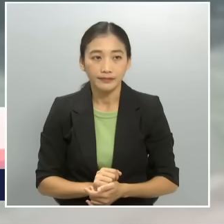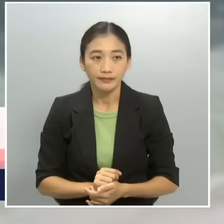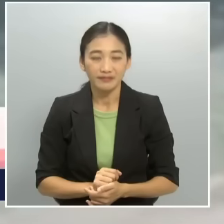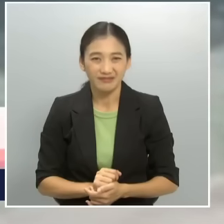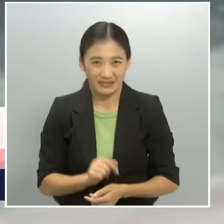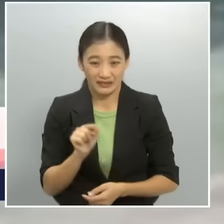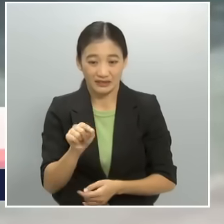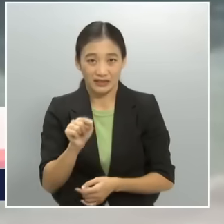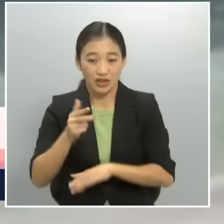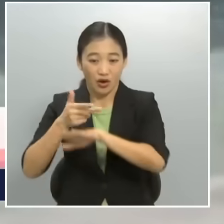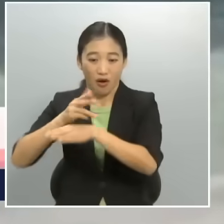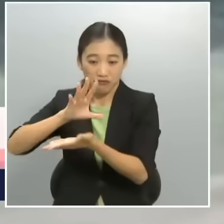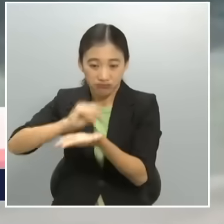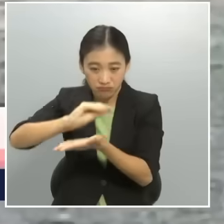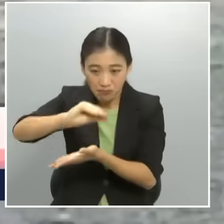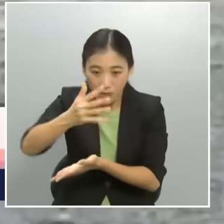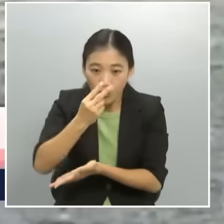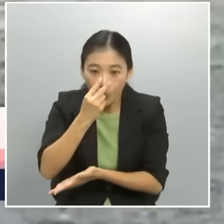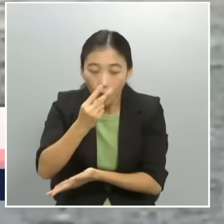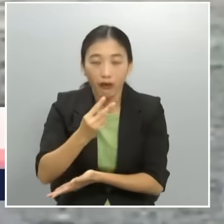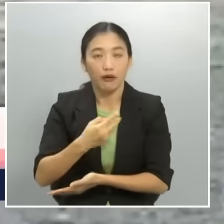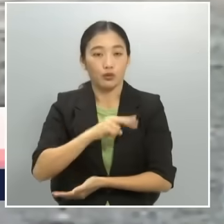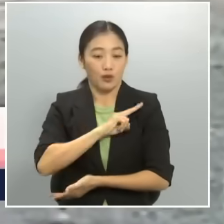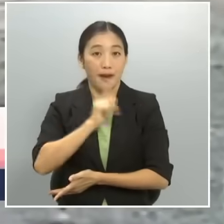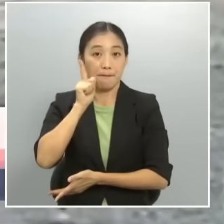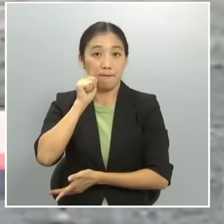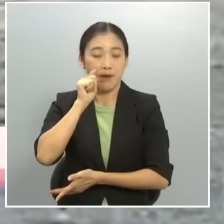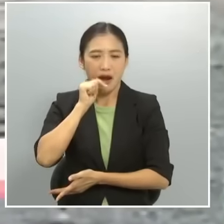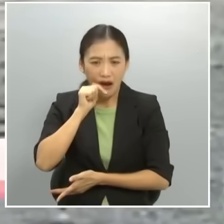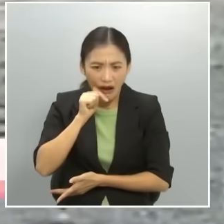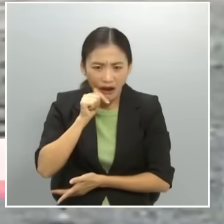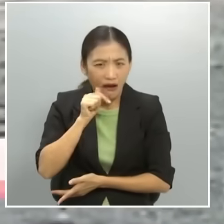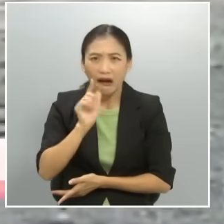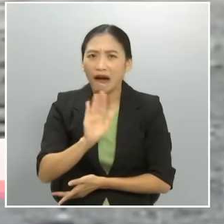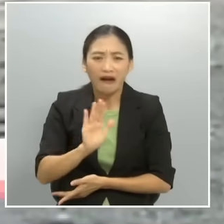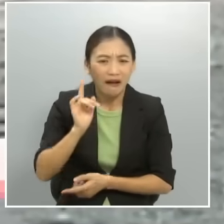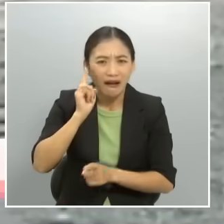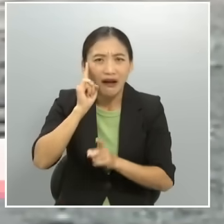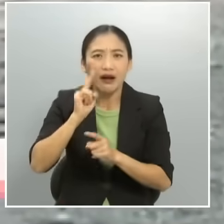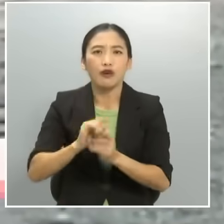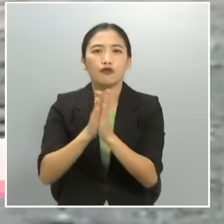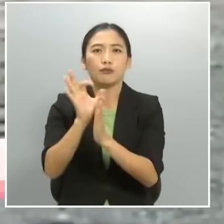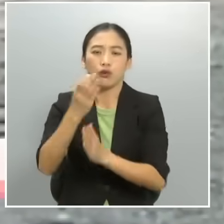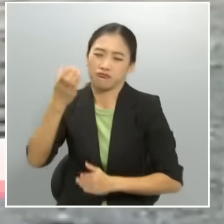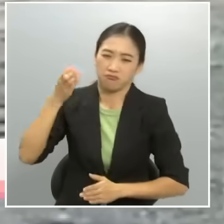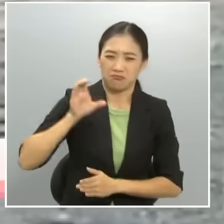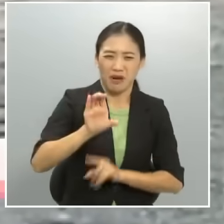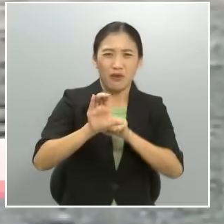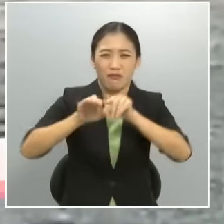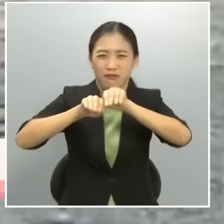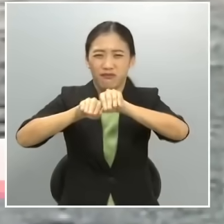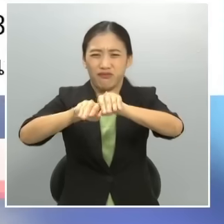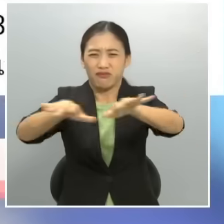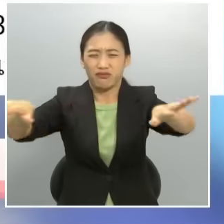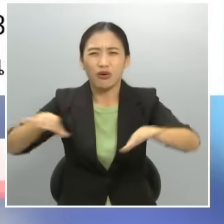แม่ของน้องไปโพสต์เฟซบุ๊กนะคะขอให้ชาวเน็ตช่วยกันตามหาลูกสาวที่ถูกนายอัมพลเป็นคนบ้านดุ